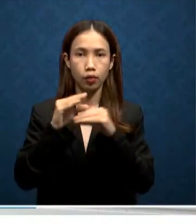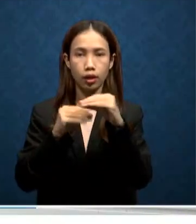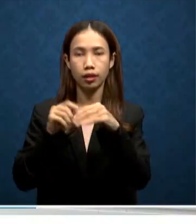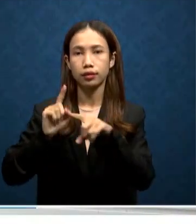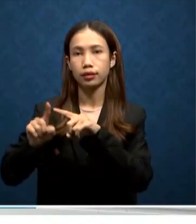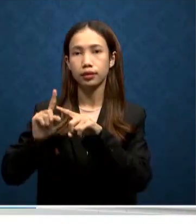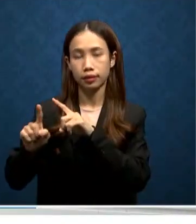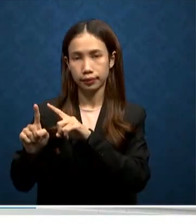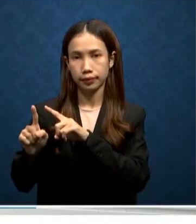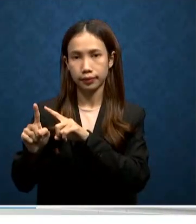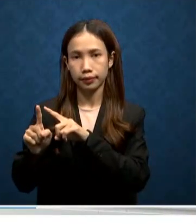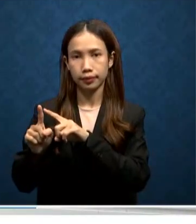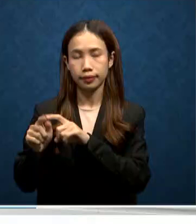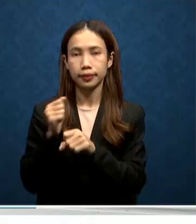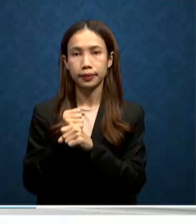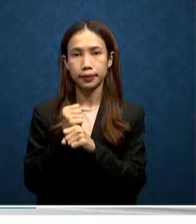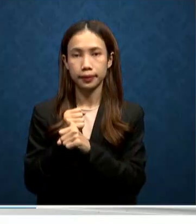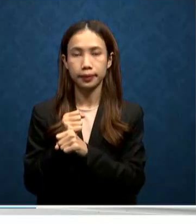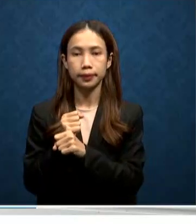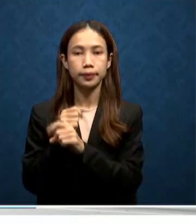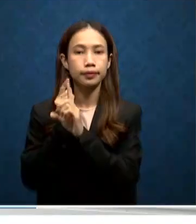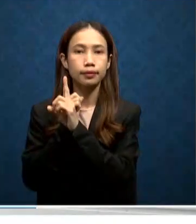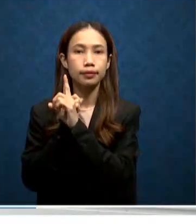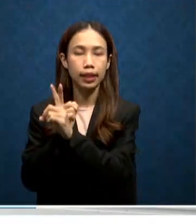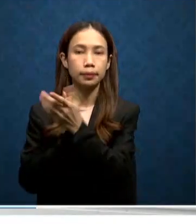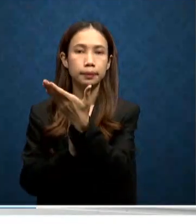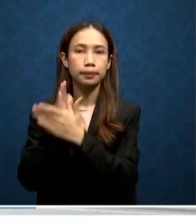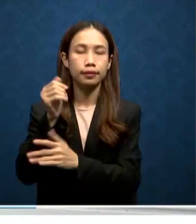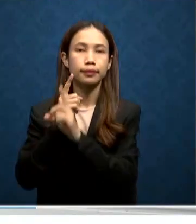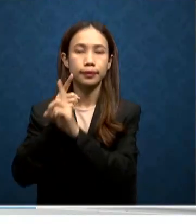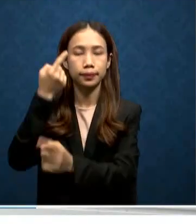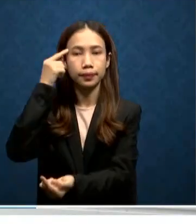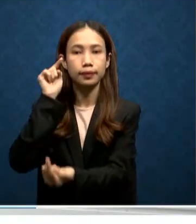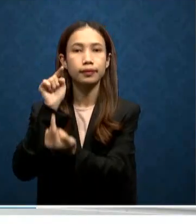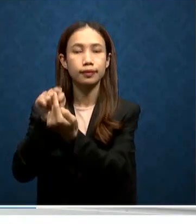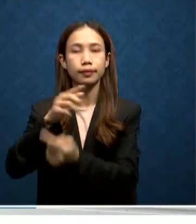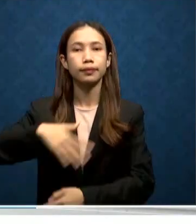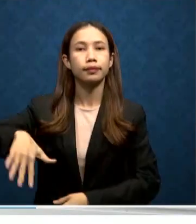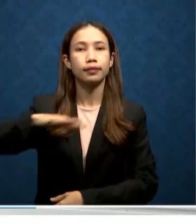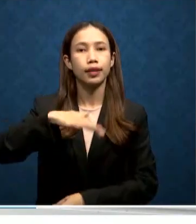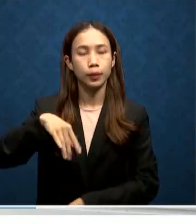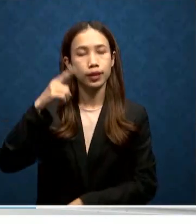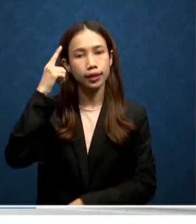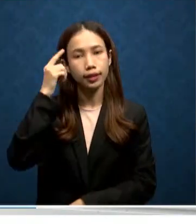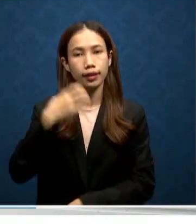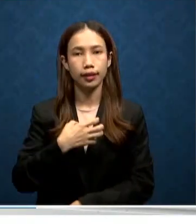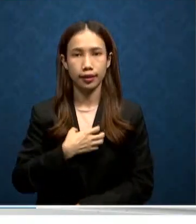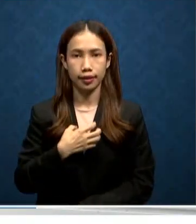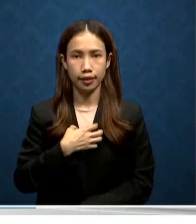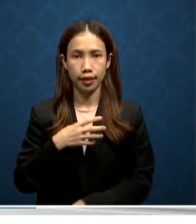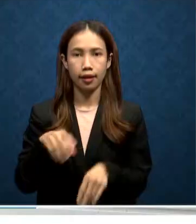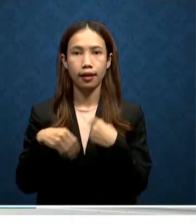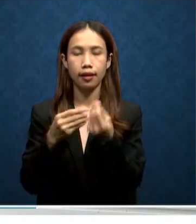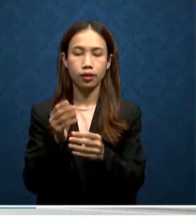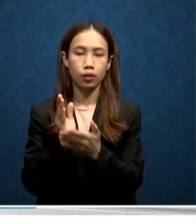การต่างๆเนี่ยเอ่อเป็นไปตามเป้าหมายที่ทางทุกท่านได้เอ่ออยากจะให้